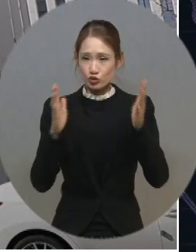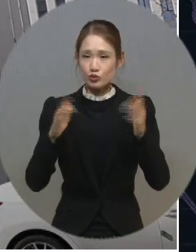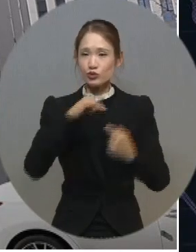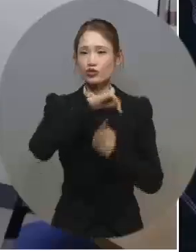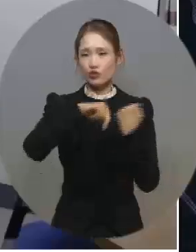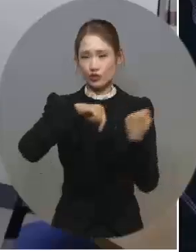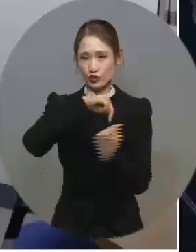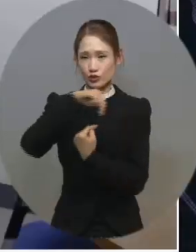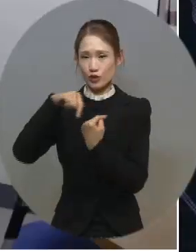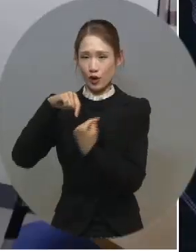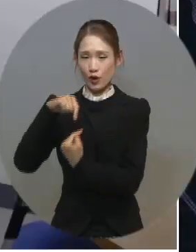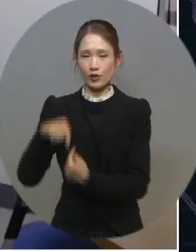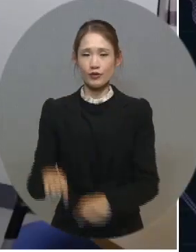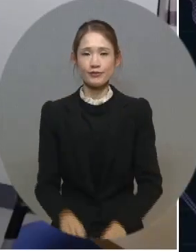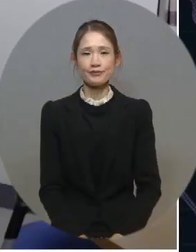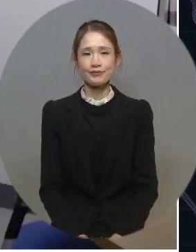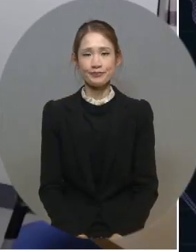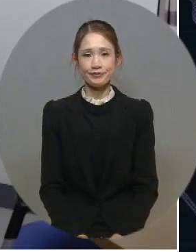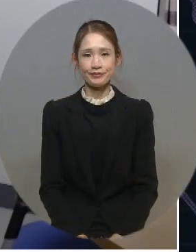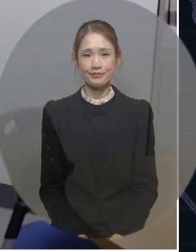있습니다.